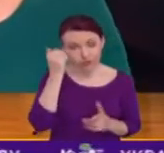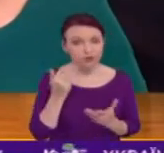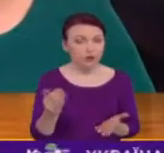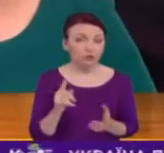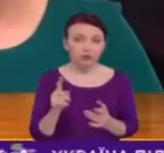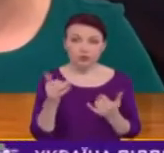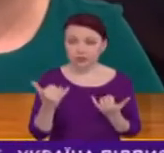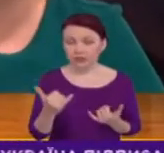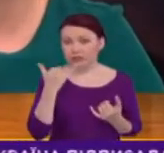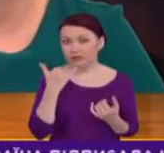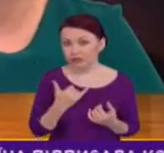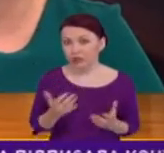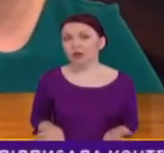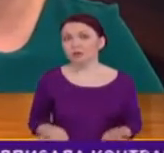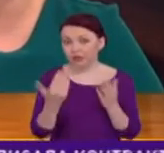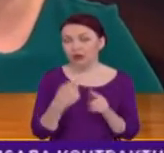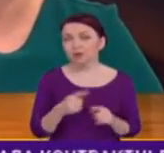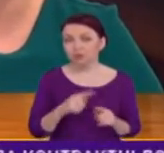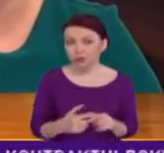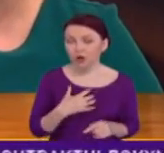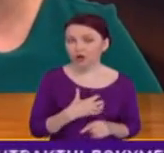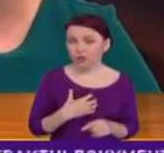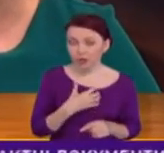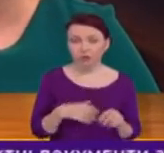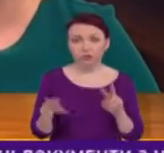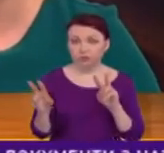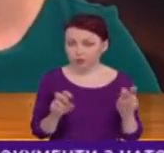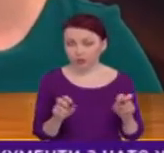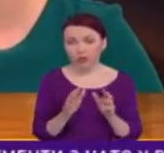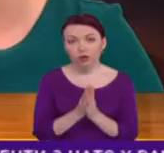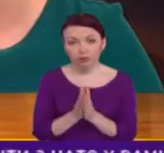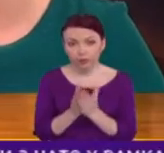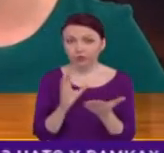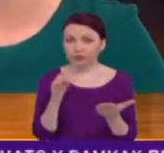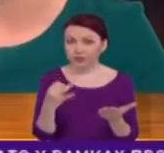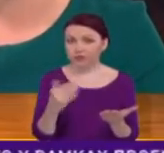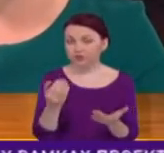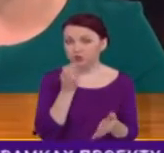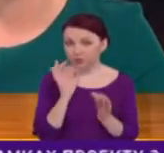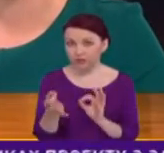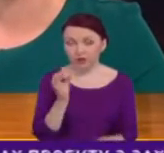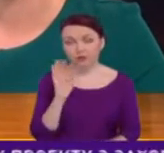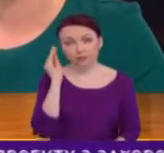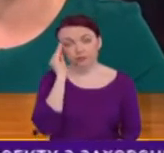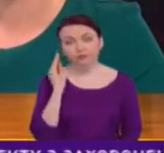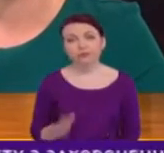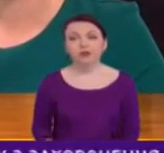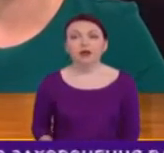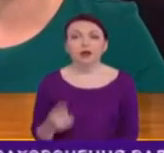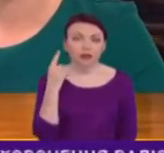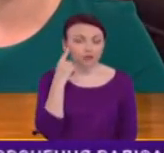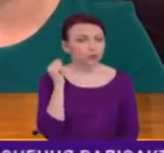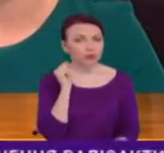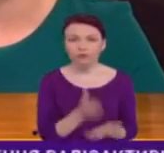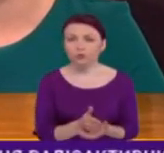що ви нам зараз зателефонували і підняли цю актуальну нині тематику. Прошу, пане Сергію, ваш коментар. Я думаю, що влучне